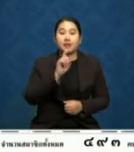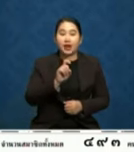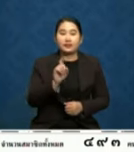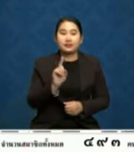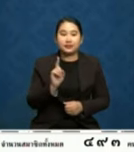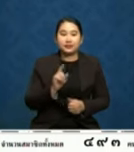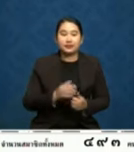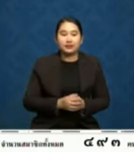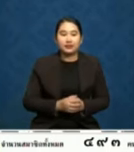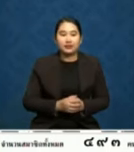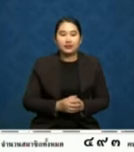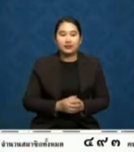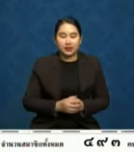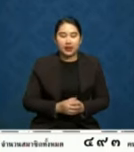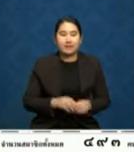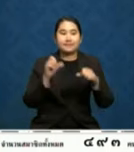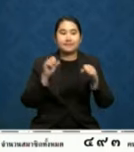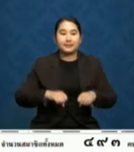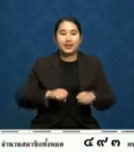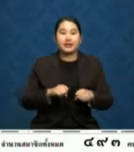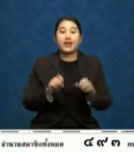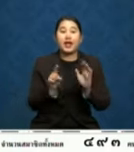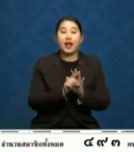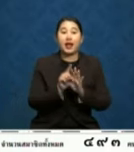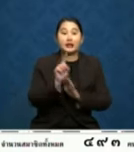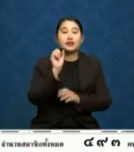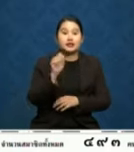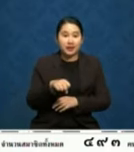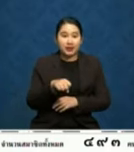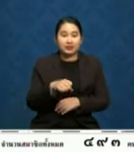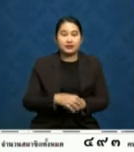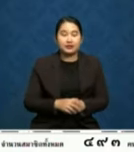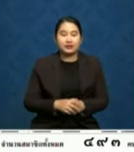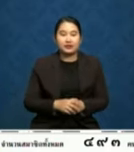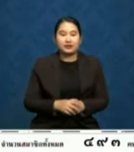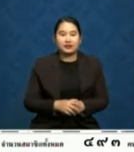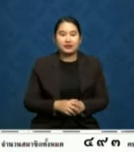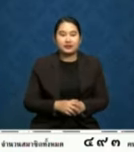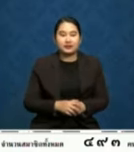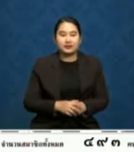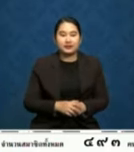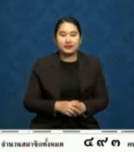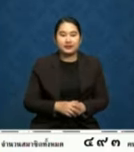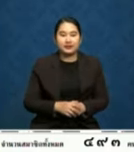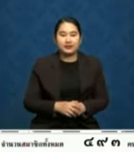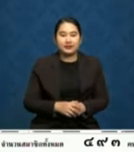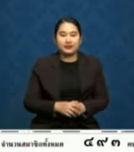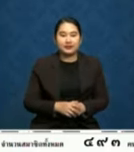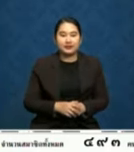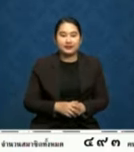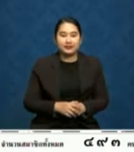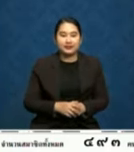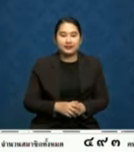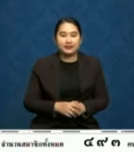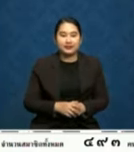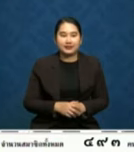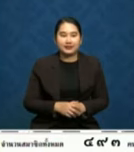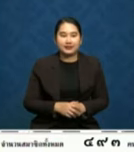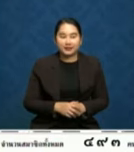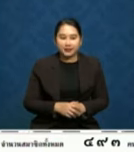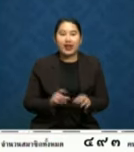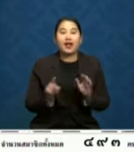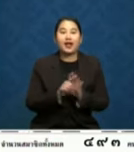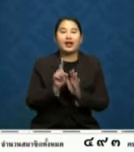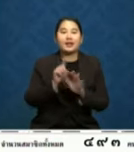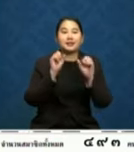ไปก็เป็นการโลงมาติครั้งแรกใช่มครับคุณนุงมาติครั้ง